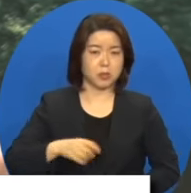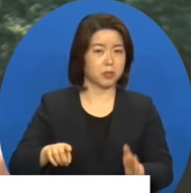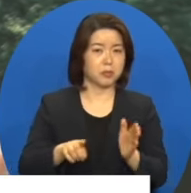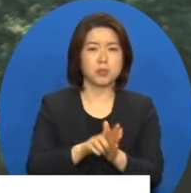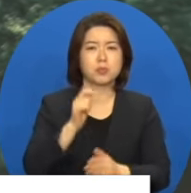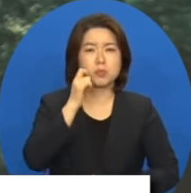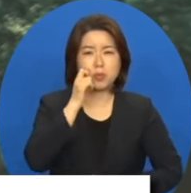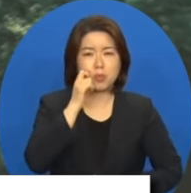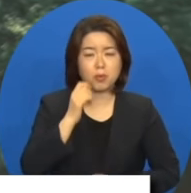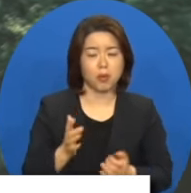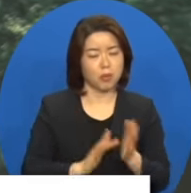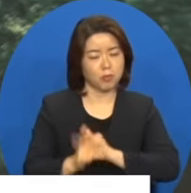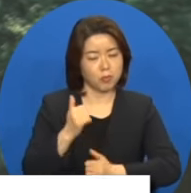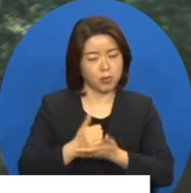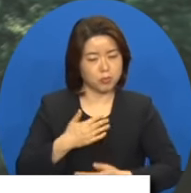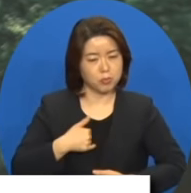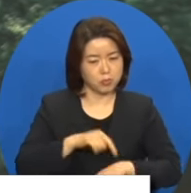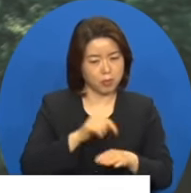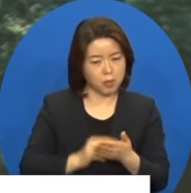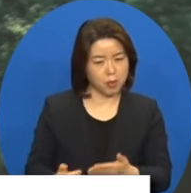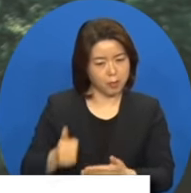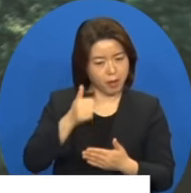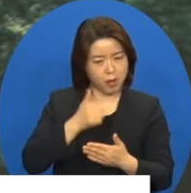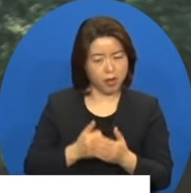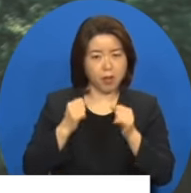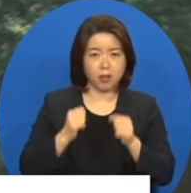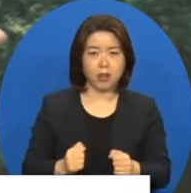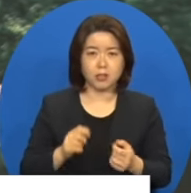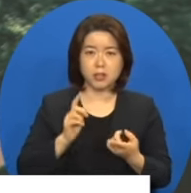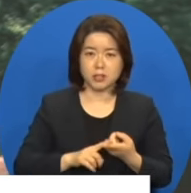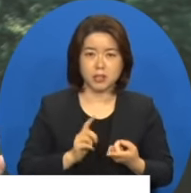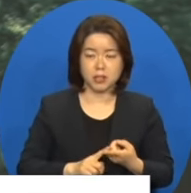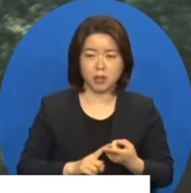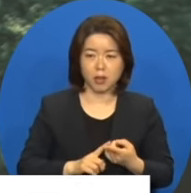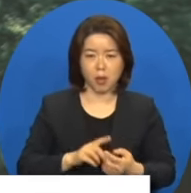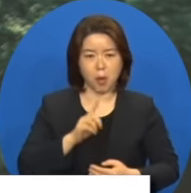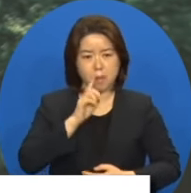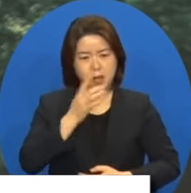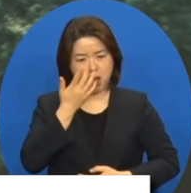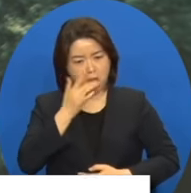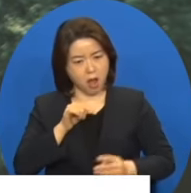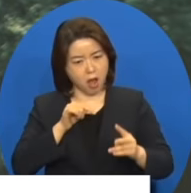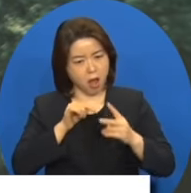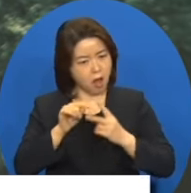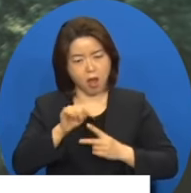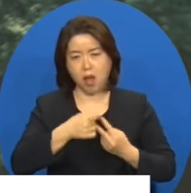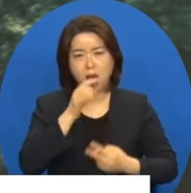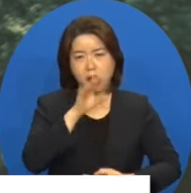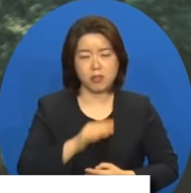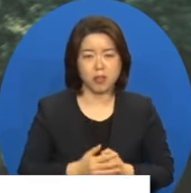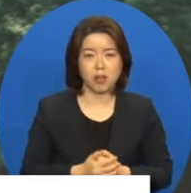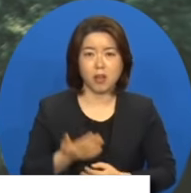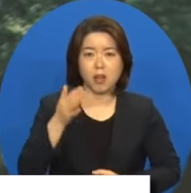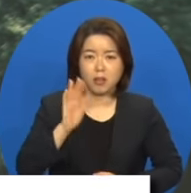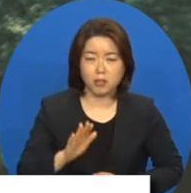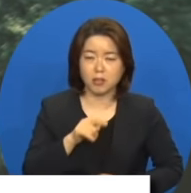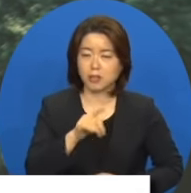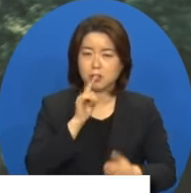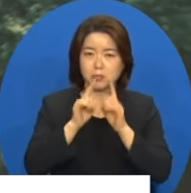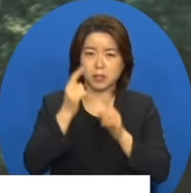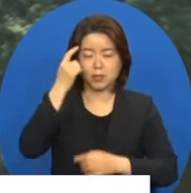않았습니다. 예수님께서 제 안에 계신다는 것 자체가 말이 안 된다고 생각했어요. 그러나 그 말씀은